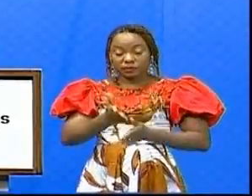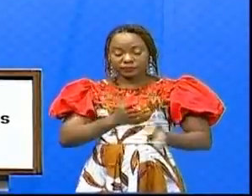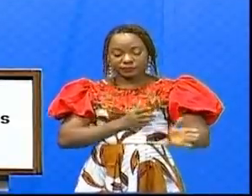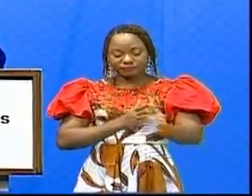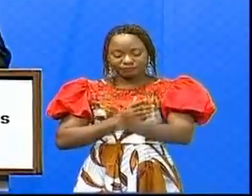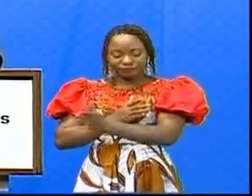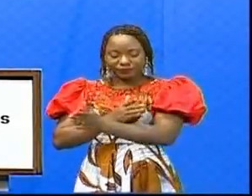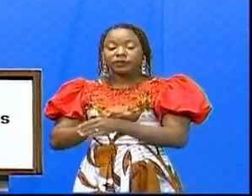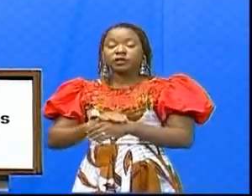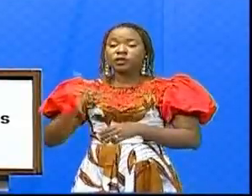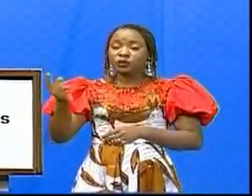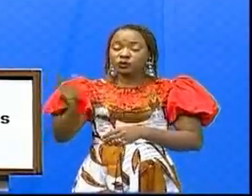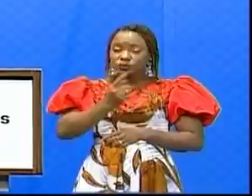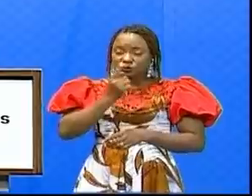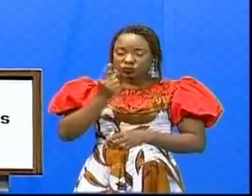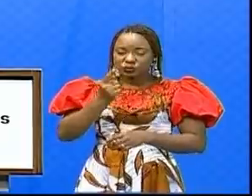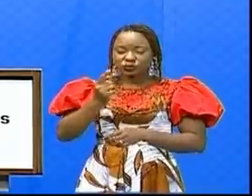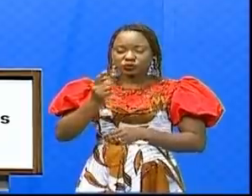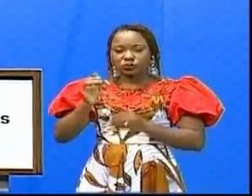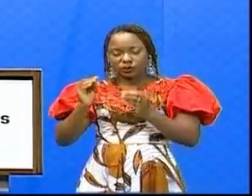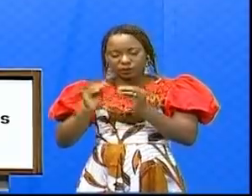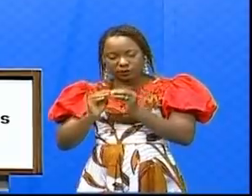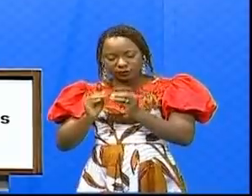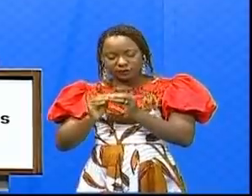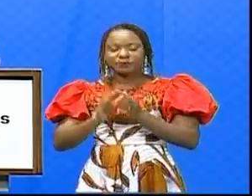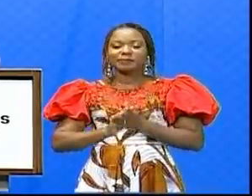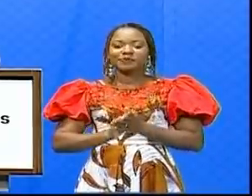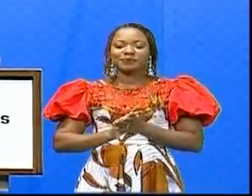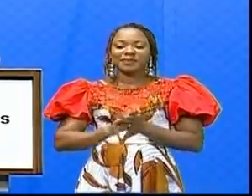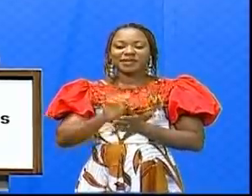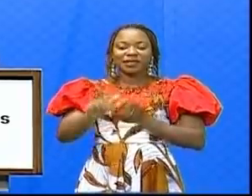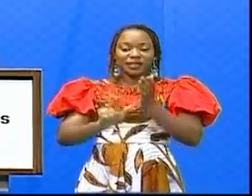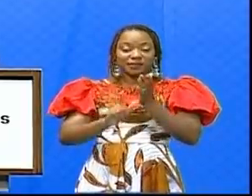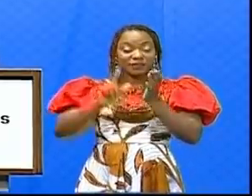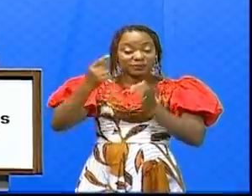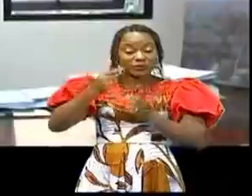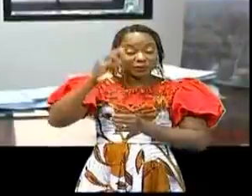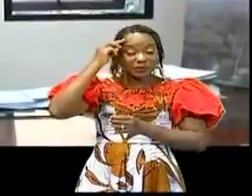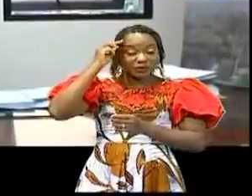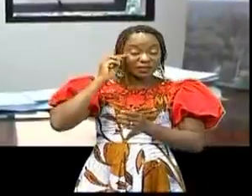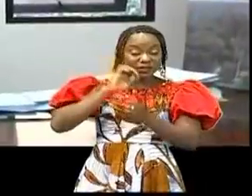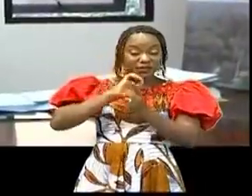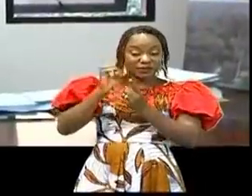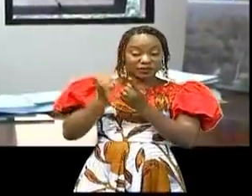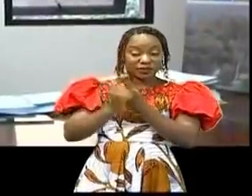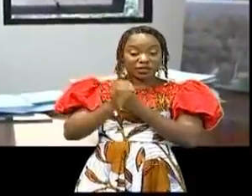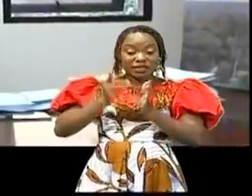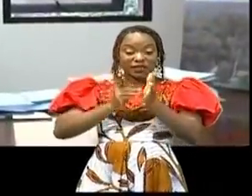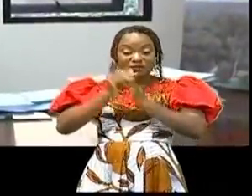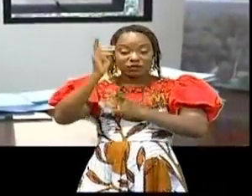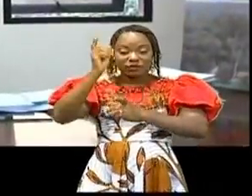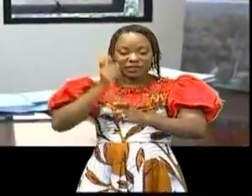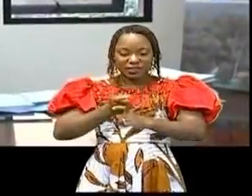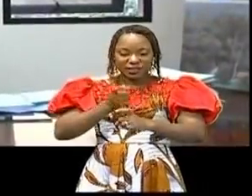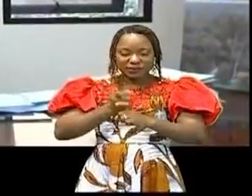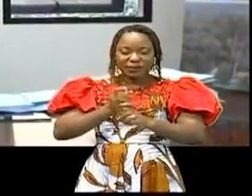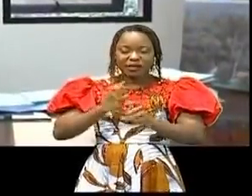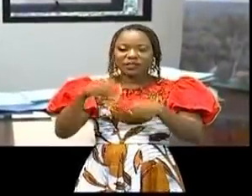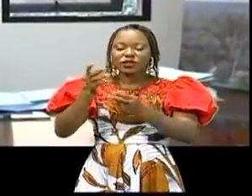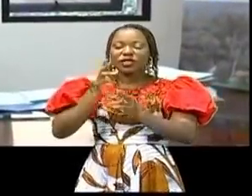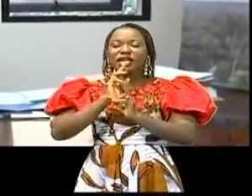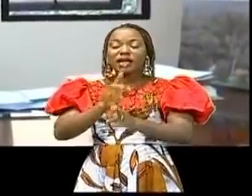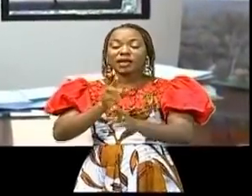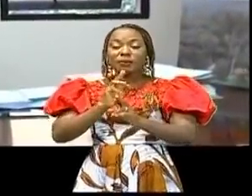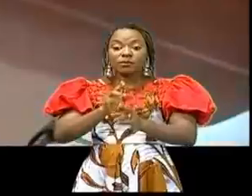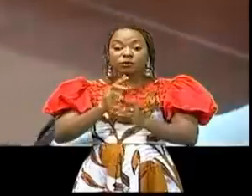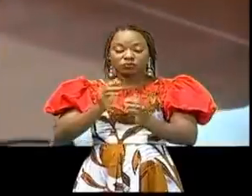Toujours sur ces chapitres, la vice-première ministre, ministre de l'Environnement et Développement durable, a fait le rapport sur l'état